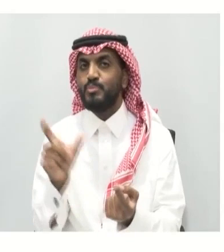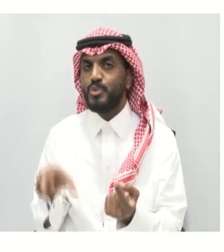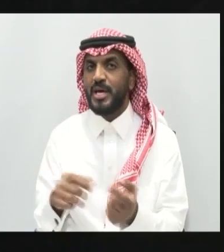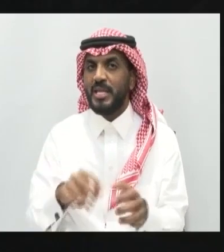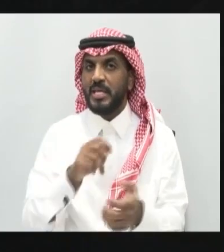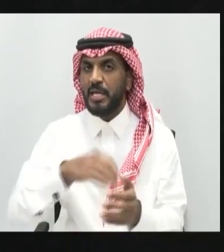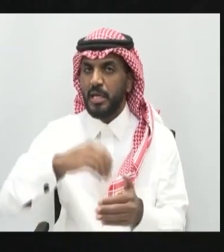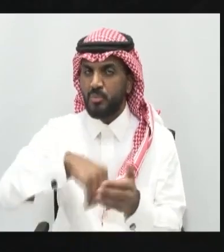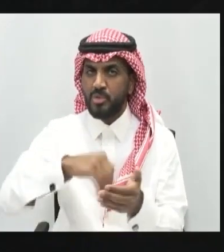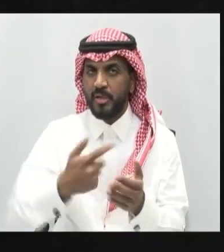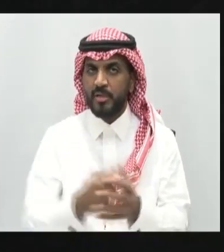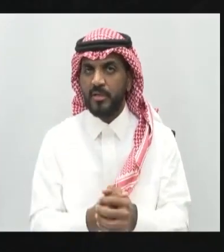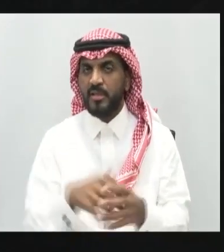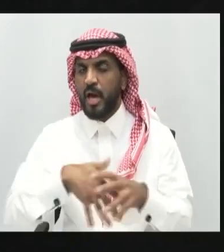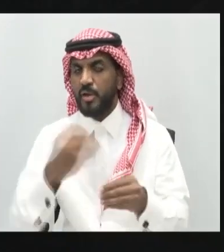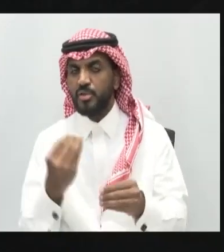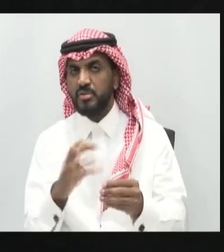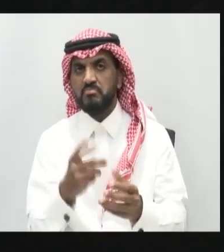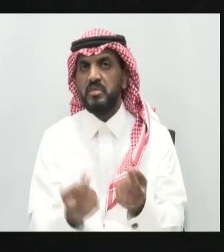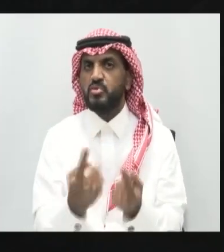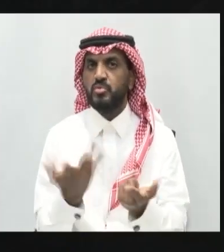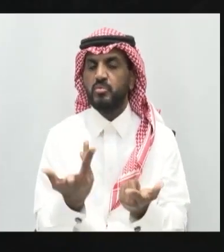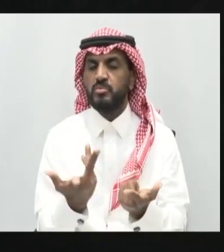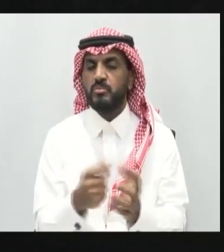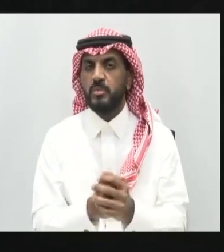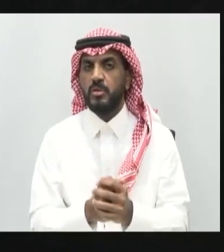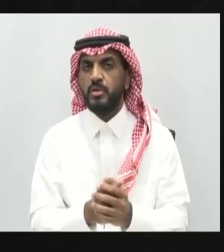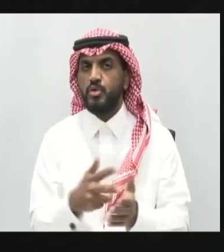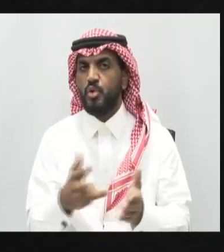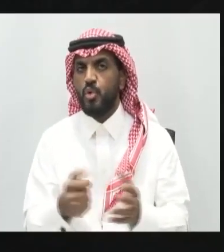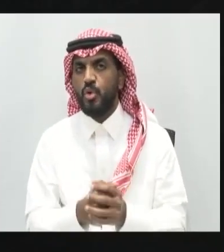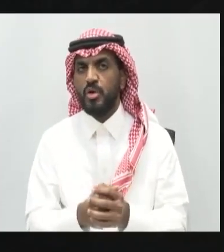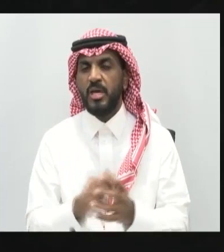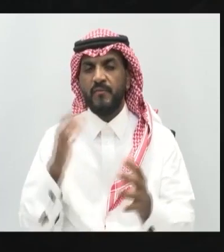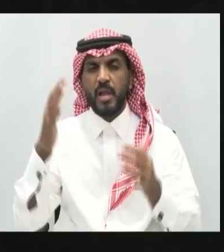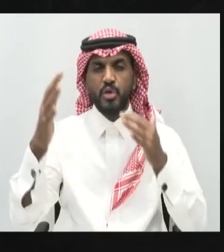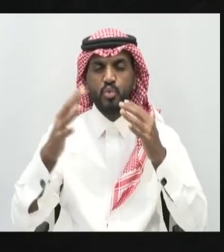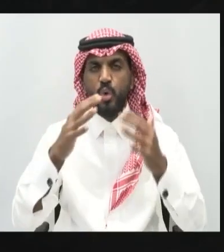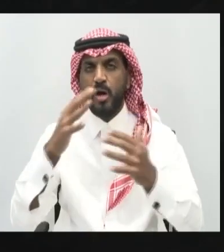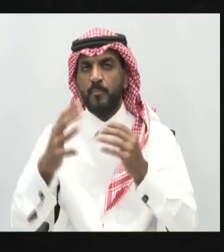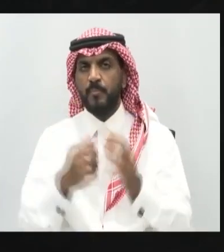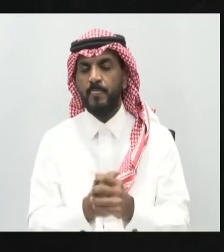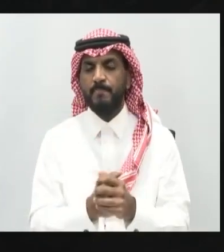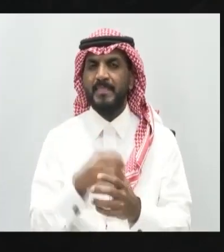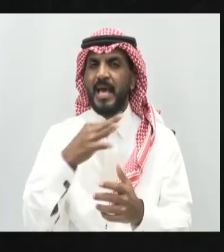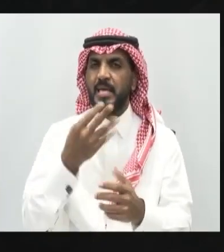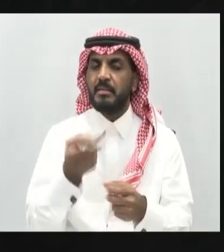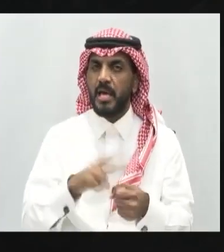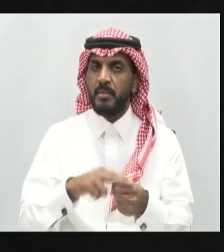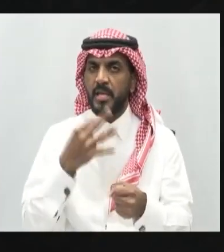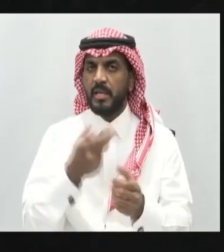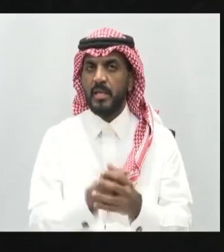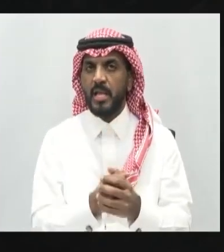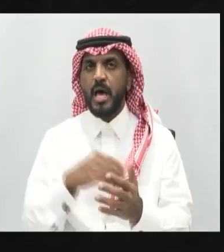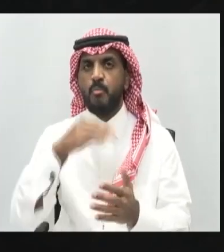يعرفون اذا طلعت هذه ش يزرعون وكيف بتكون الاجواء نسمع احنا دائما ابائنا